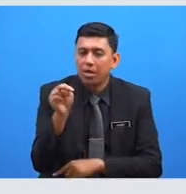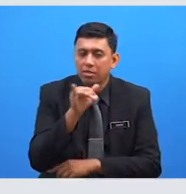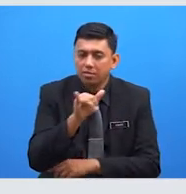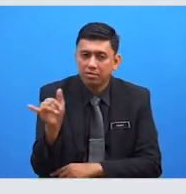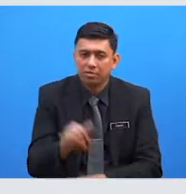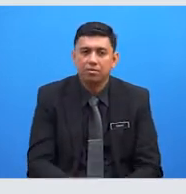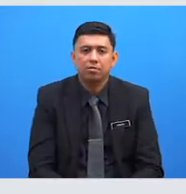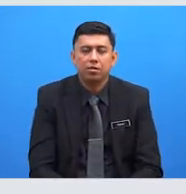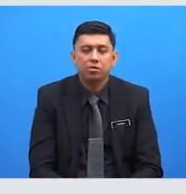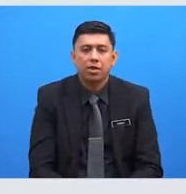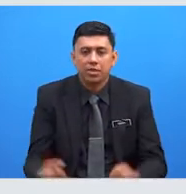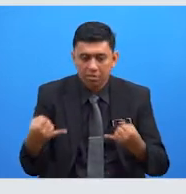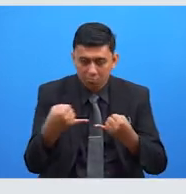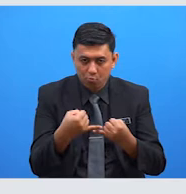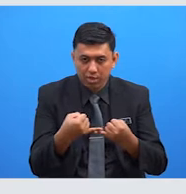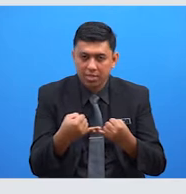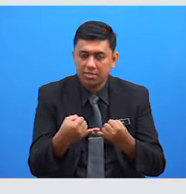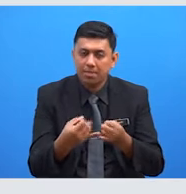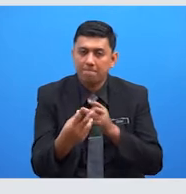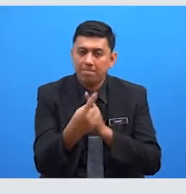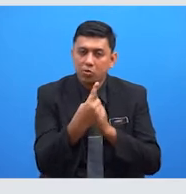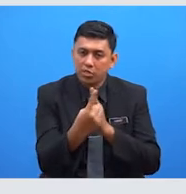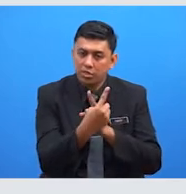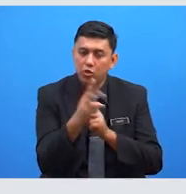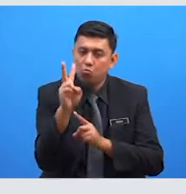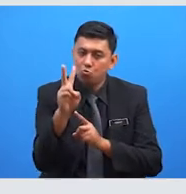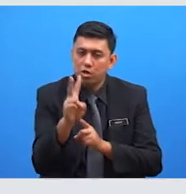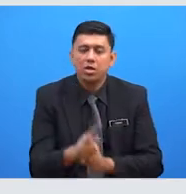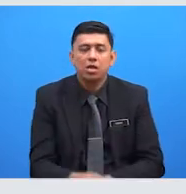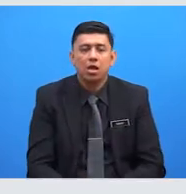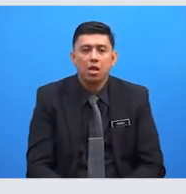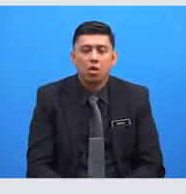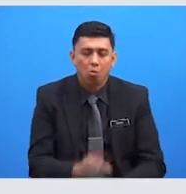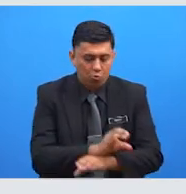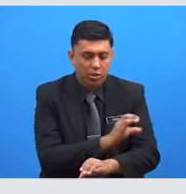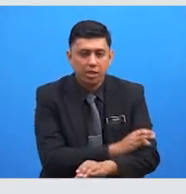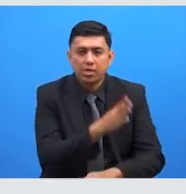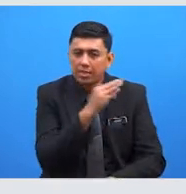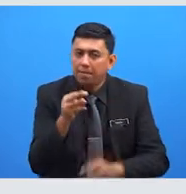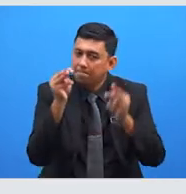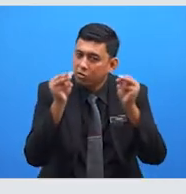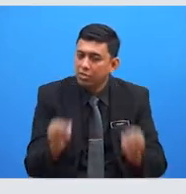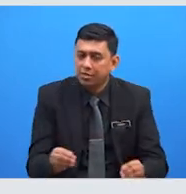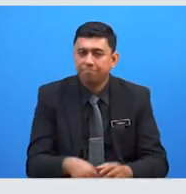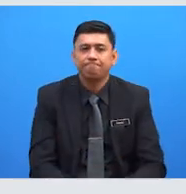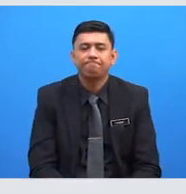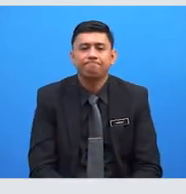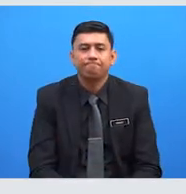Jawapannya, interaktif bermaksud komunikasi dua hala antara komputer dan